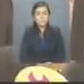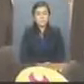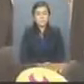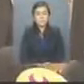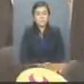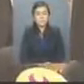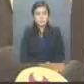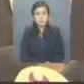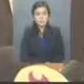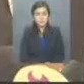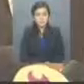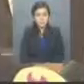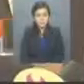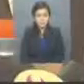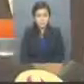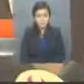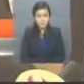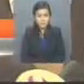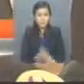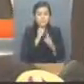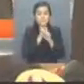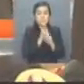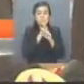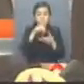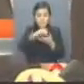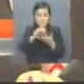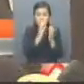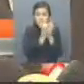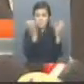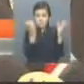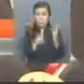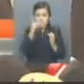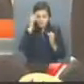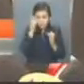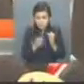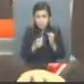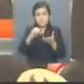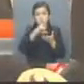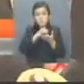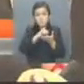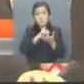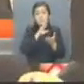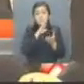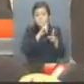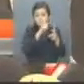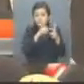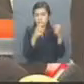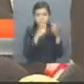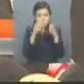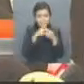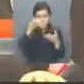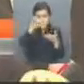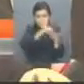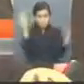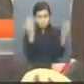จะต้องมีบทบัญญัติของรัฐธรรมนูญฉบับที่เรากำลังแก้ไขนี้ว่าไม่ให้มีการไปแกะแต่ต้องหรือเปลี่ยนแปลงหรือแ